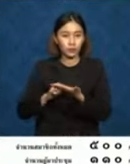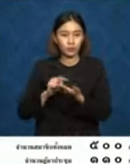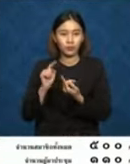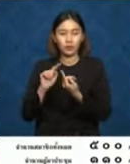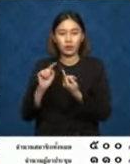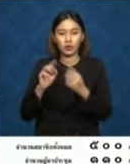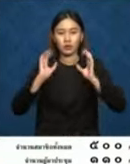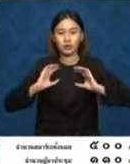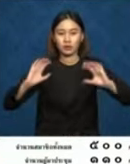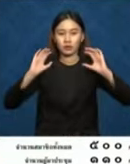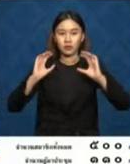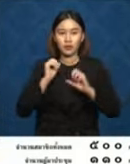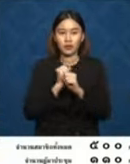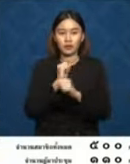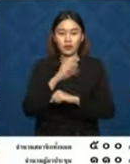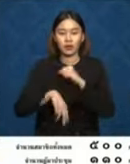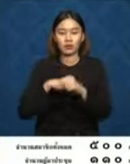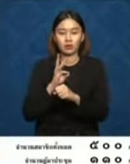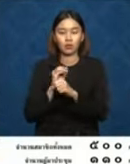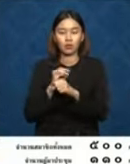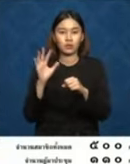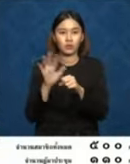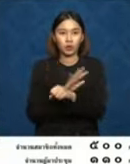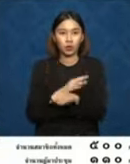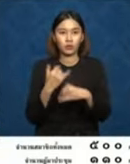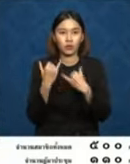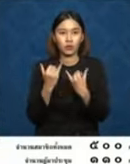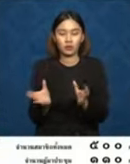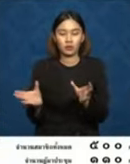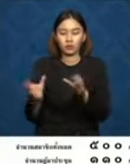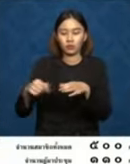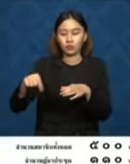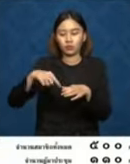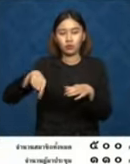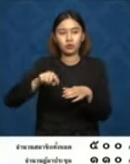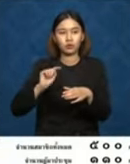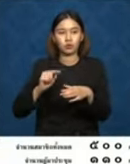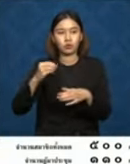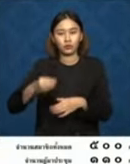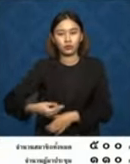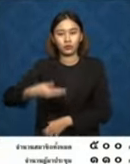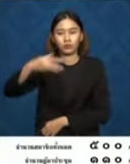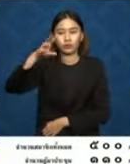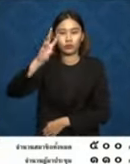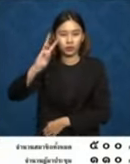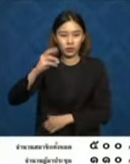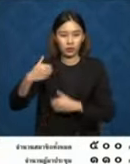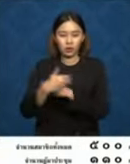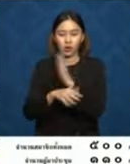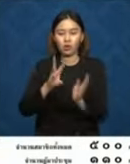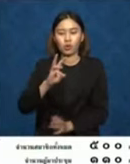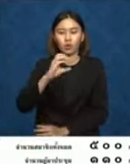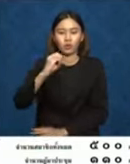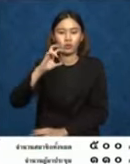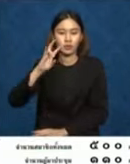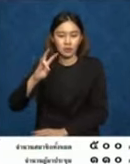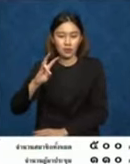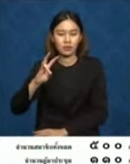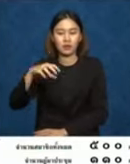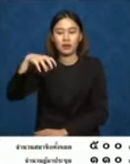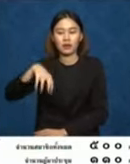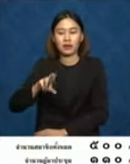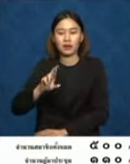ากข้าราชการบำนาญนะครับซึ่งขณะนี้มารวมกันที่ชั้น6ห้อง607ของอาคารรัฐสภ